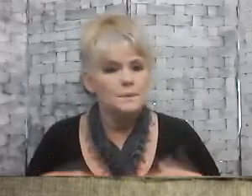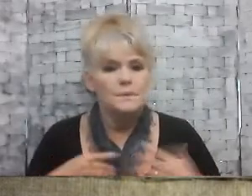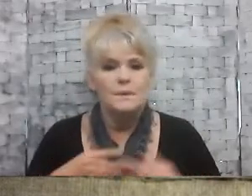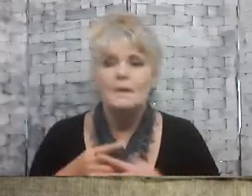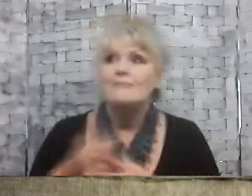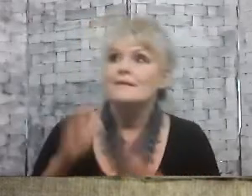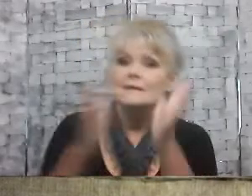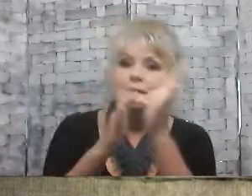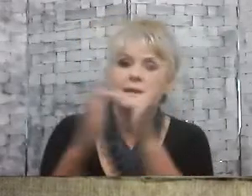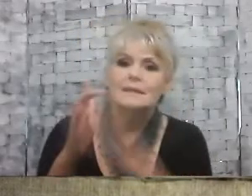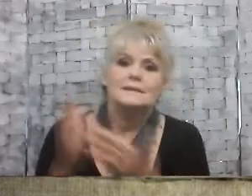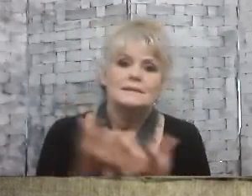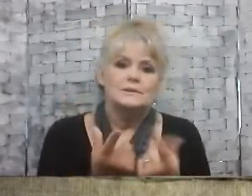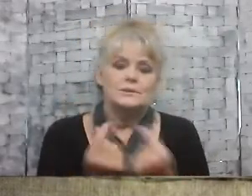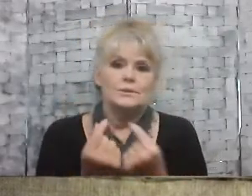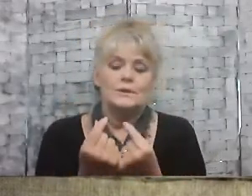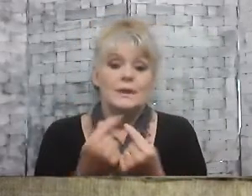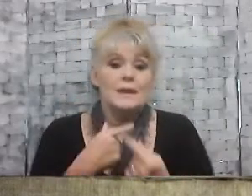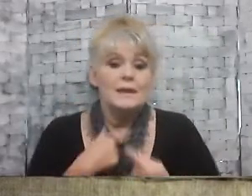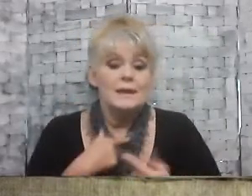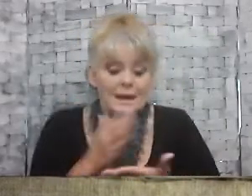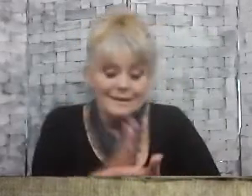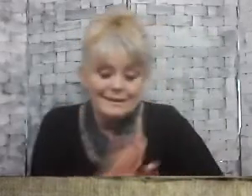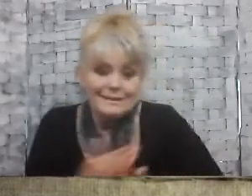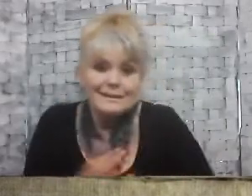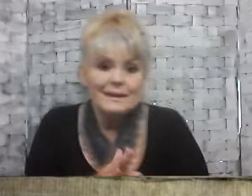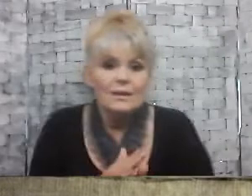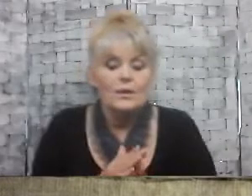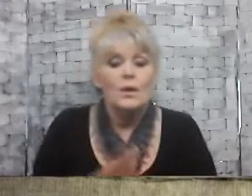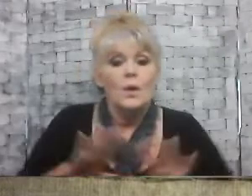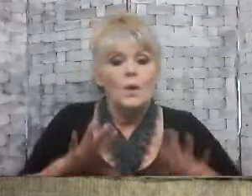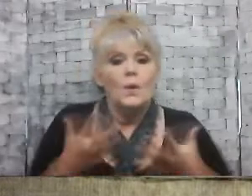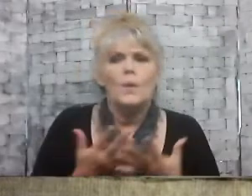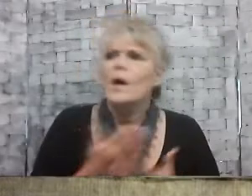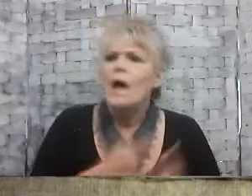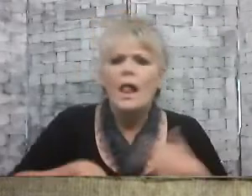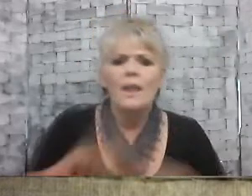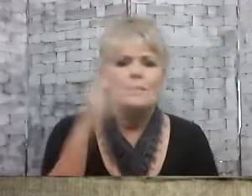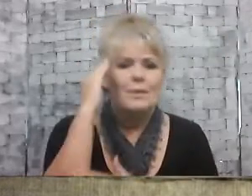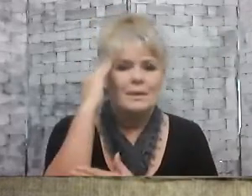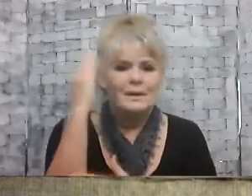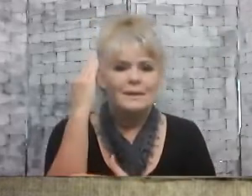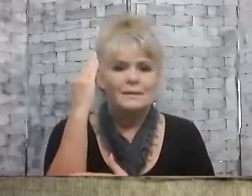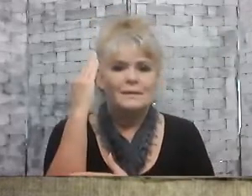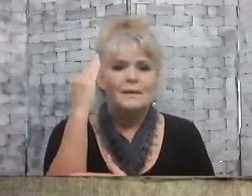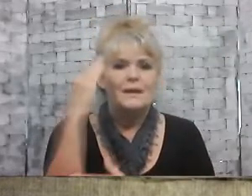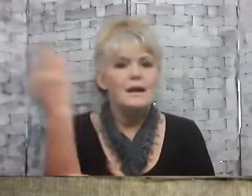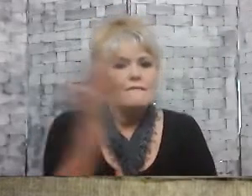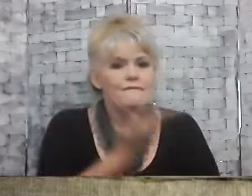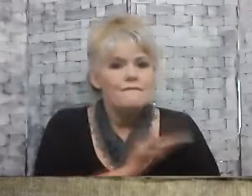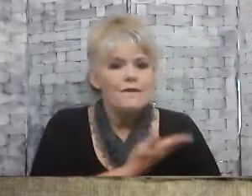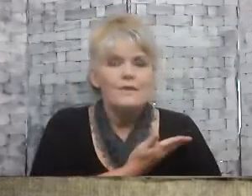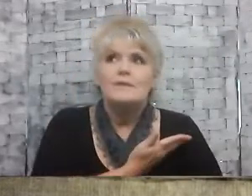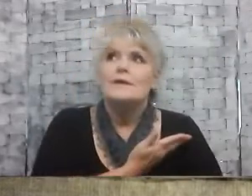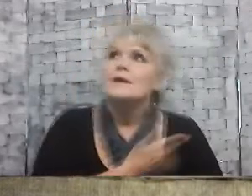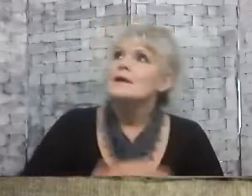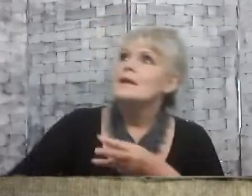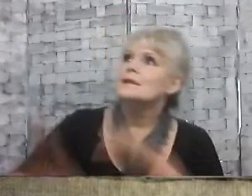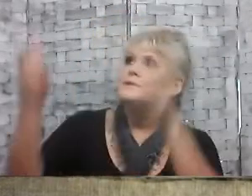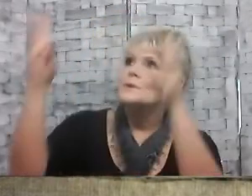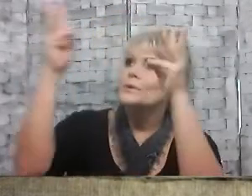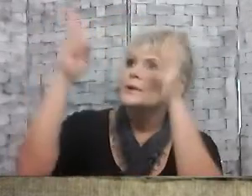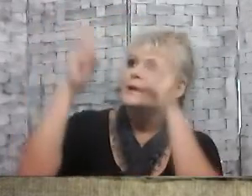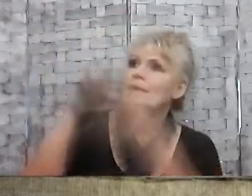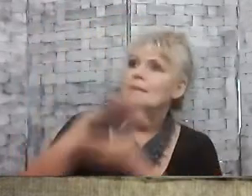Jesus en dit wat hy nou aan die doen is en hoe ek deel is van die story. So ek wil nooi, jy ken hierdie liedjie, Father Let Your